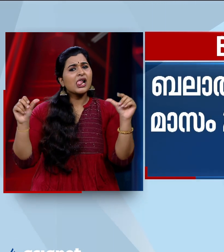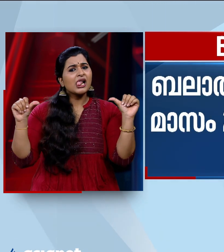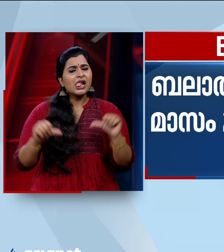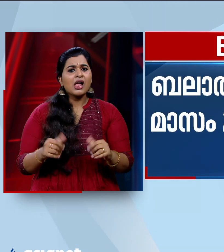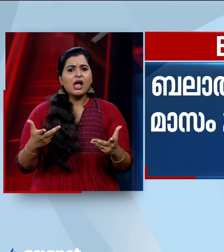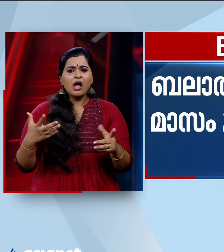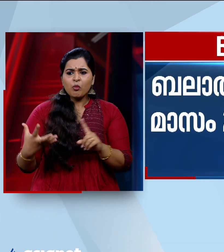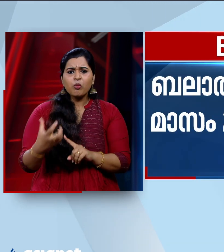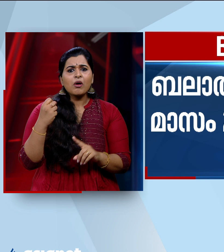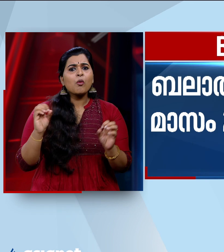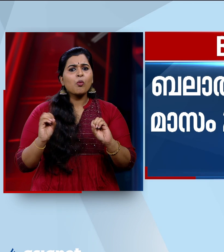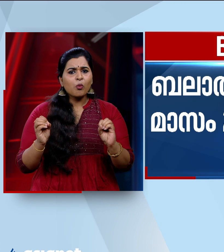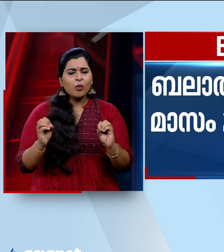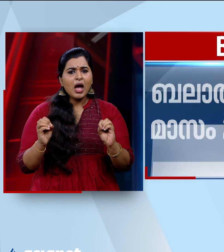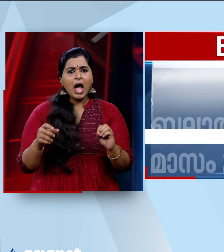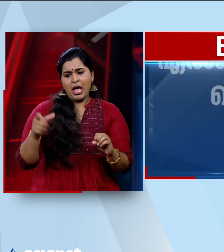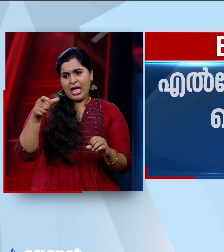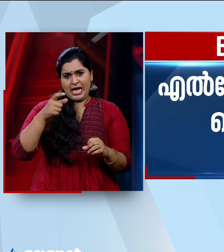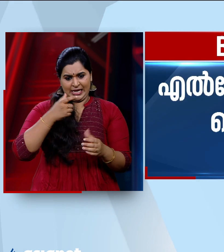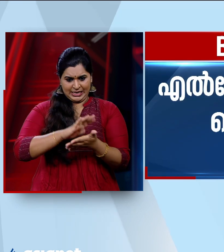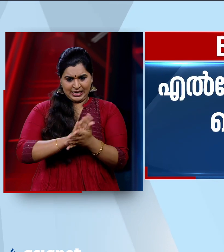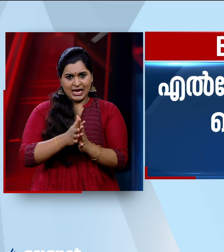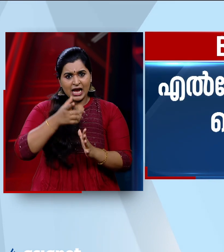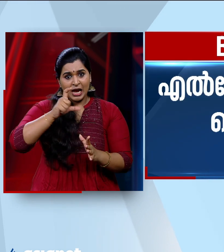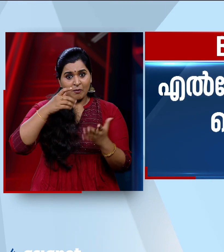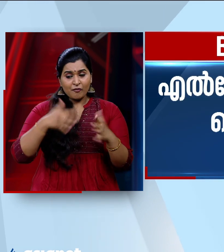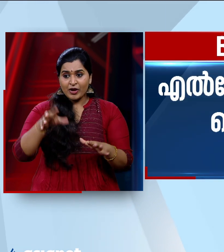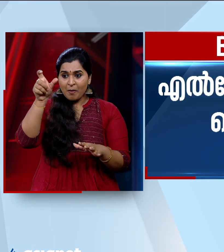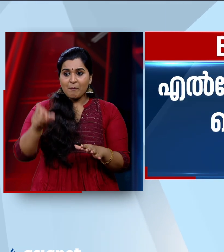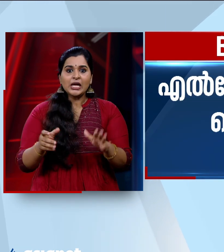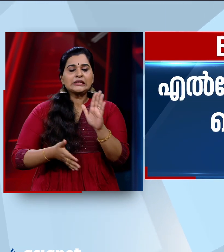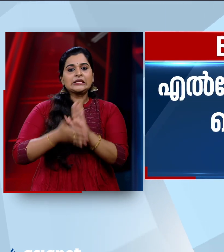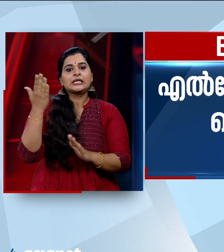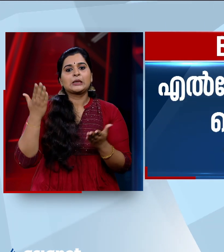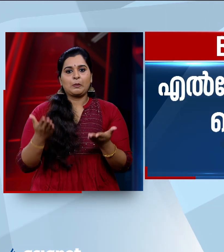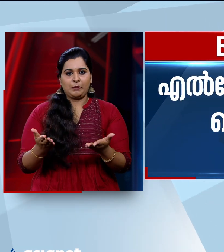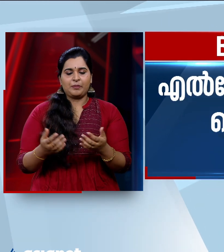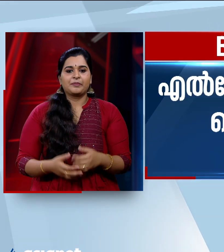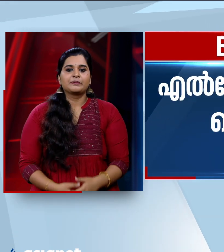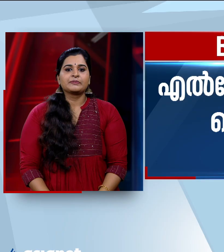പോയതിലൊക്കെ തന്നെ വലിയ അതൃപ്തിയുമാണ് നേതാക്കൾക്കുള്ളത്. ശരി കമലേഷ്.